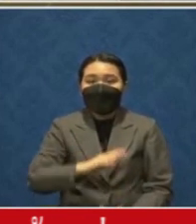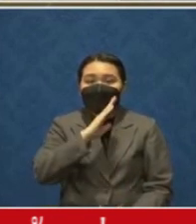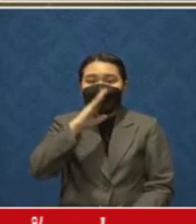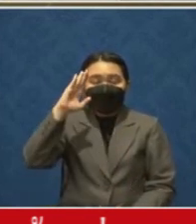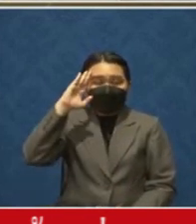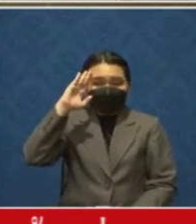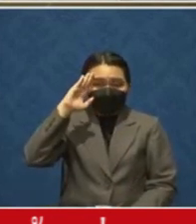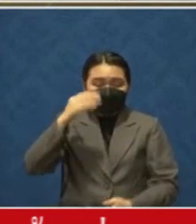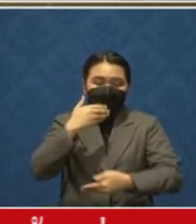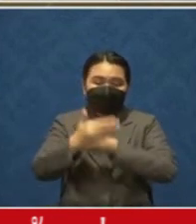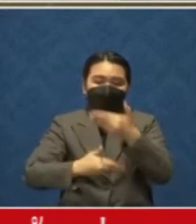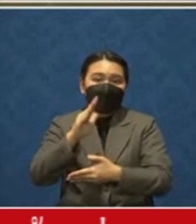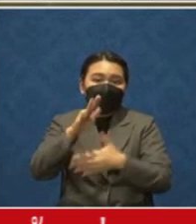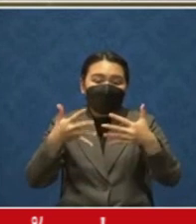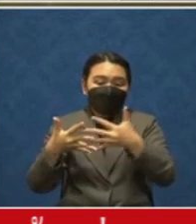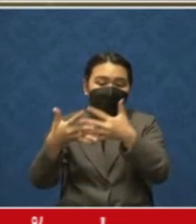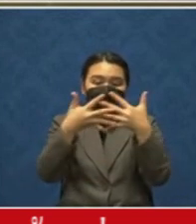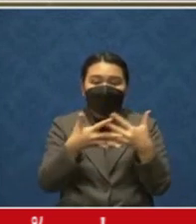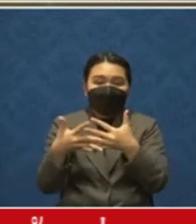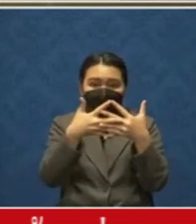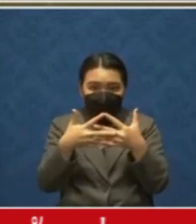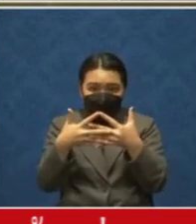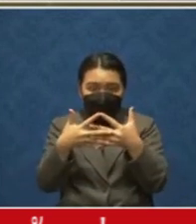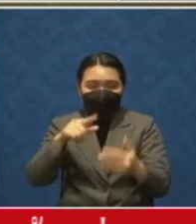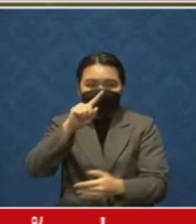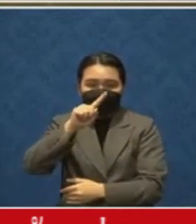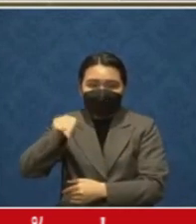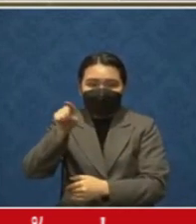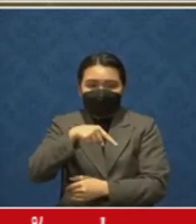ทางทหารแก่ต่างประเทศของสหรัฐอเมริกาเนี่ยเขาเรียกว่า